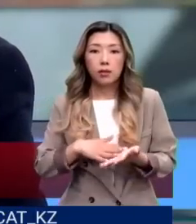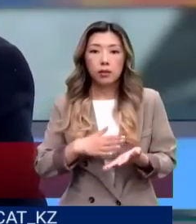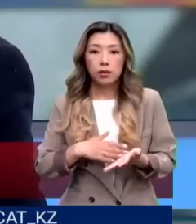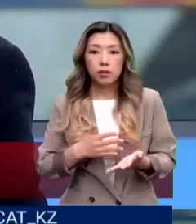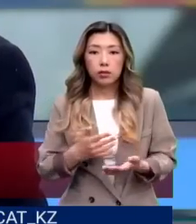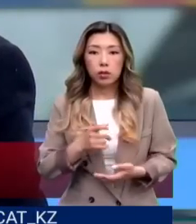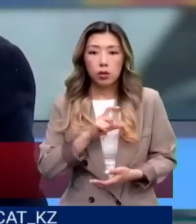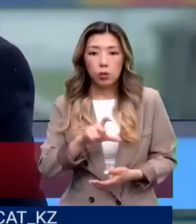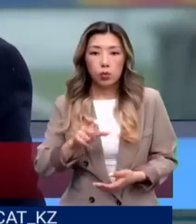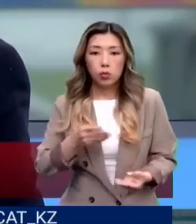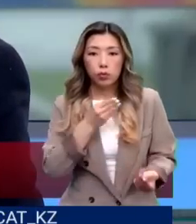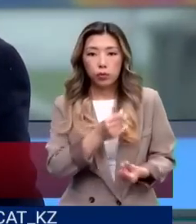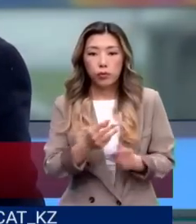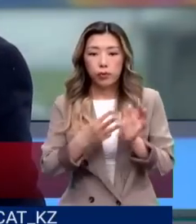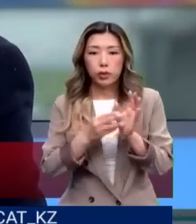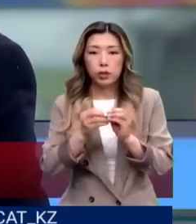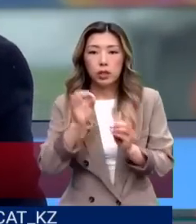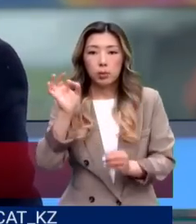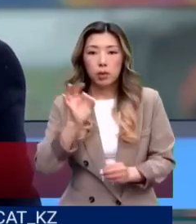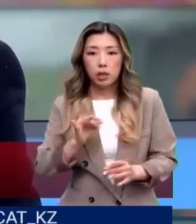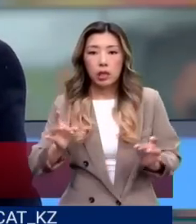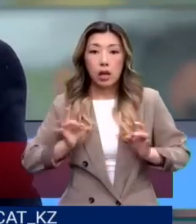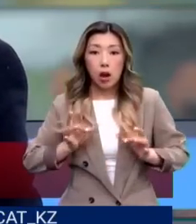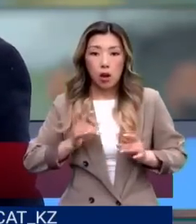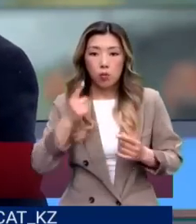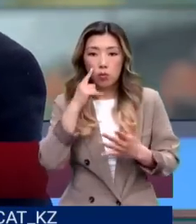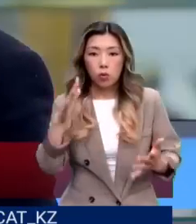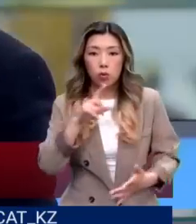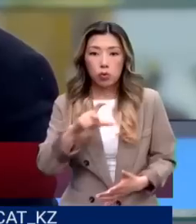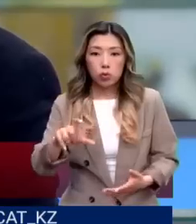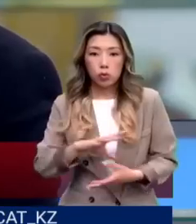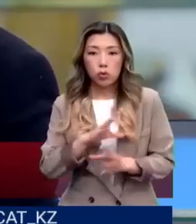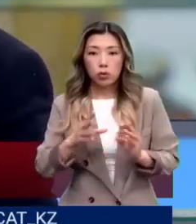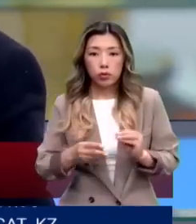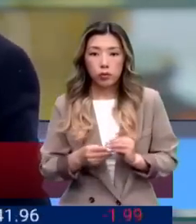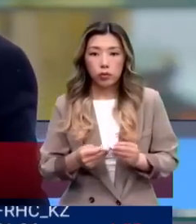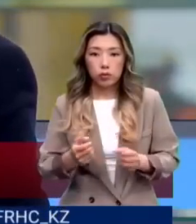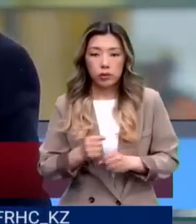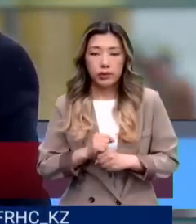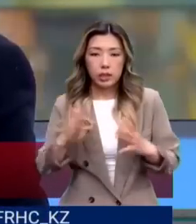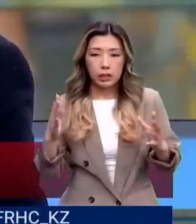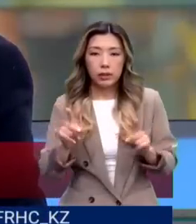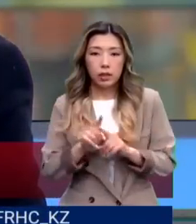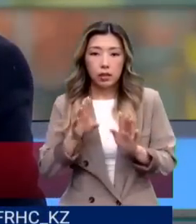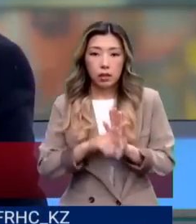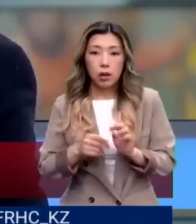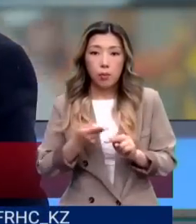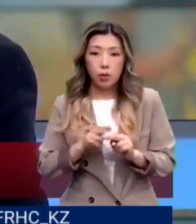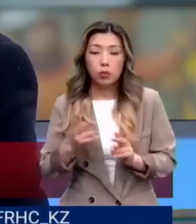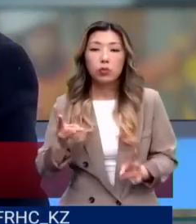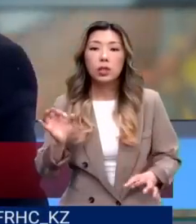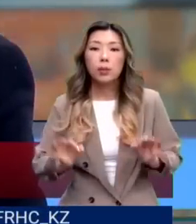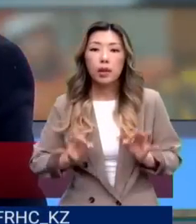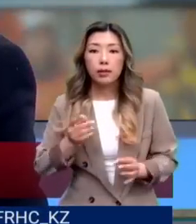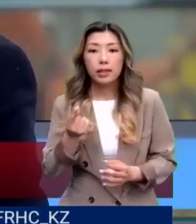малое население, там 8-10%, и раздражать большую часть и приводить это все к социальному взрыву. Должно быть